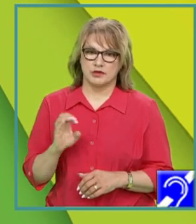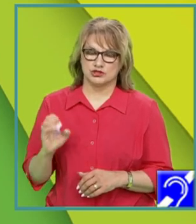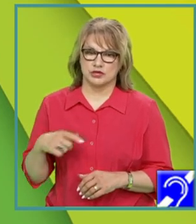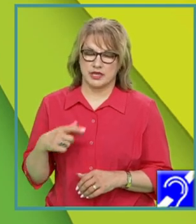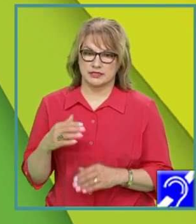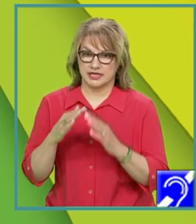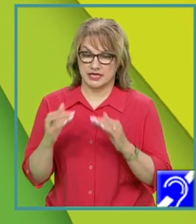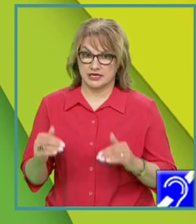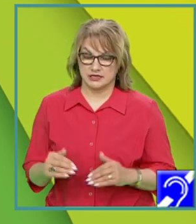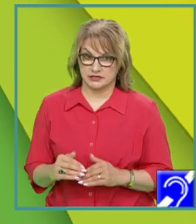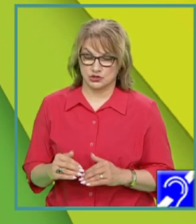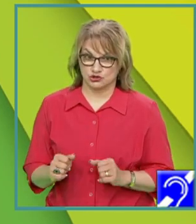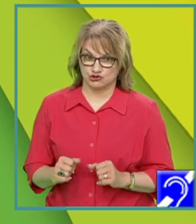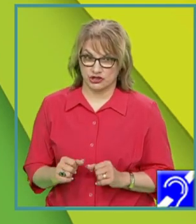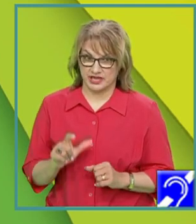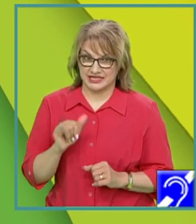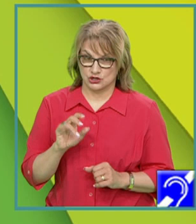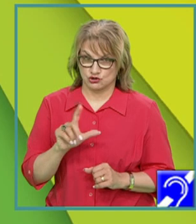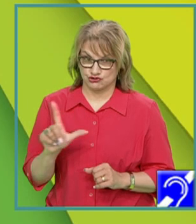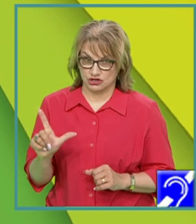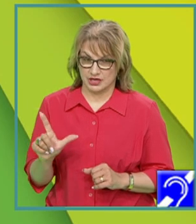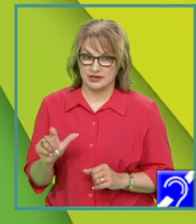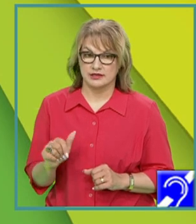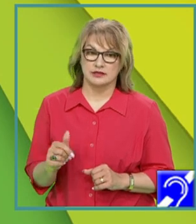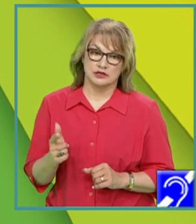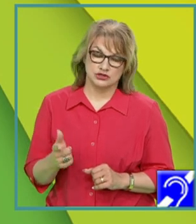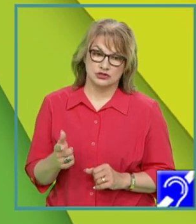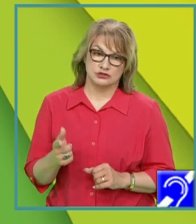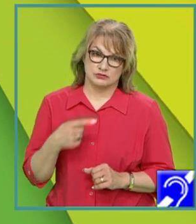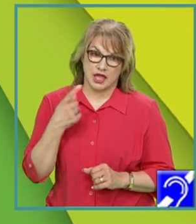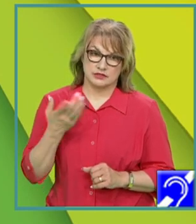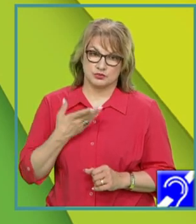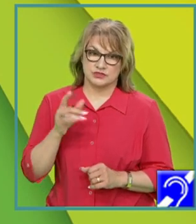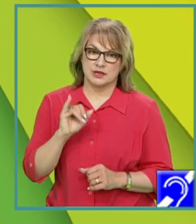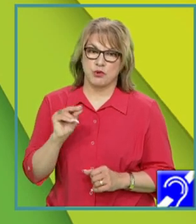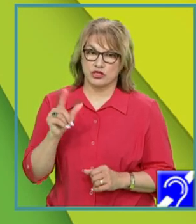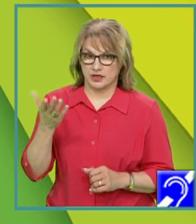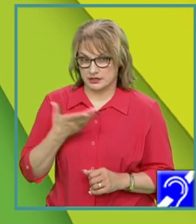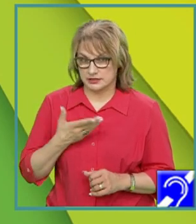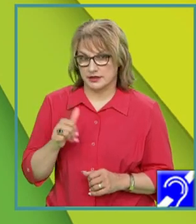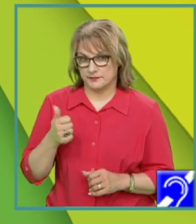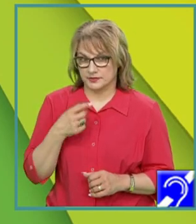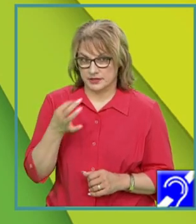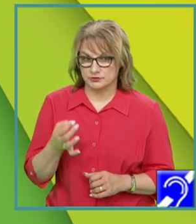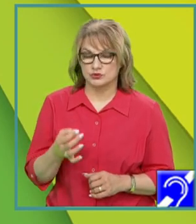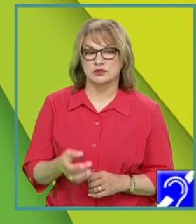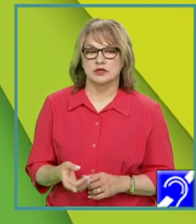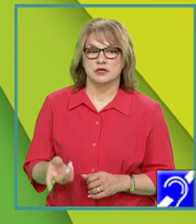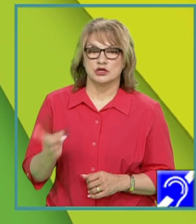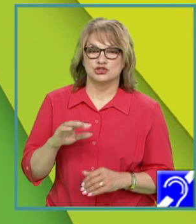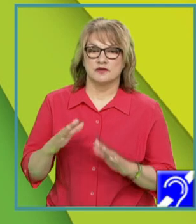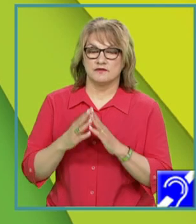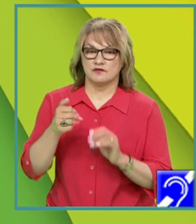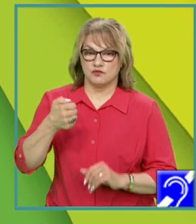am spus că este isoscel conform ipotezei de vârf a da